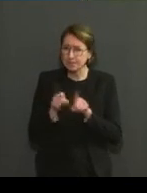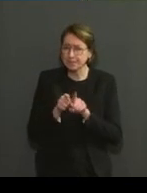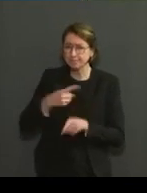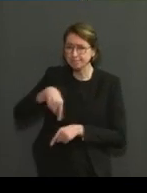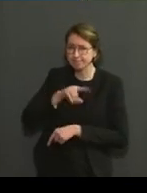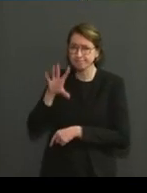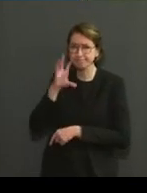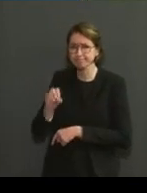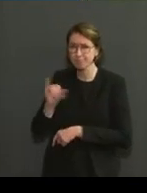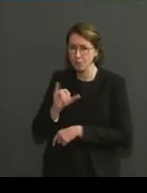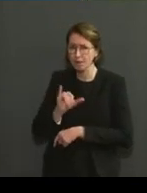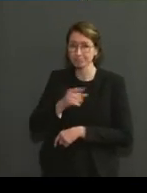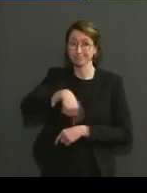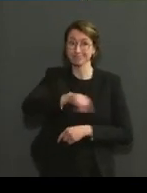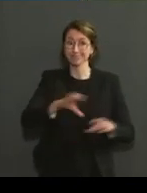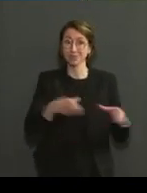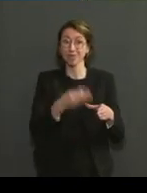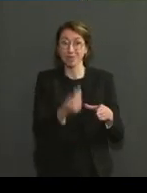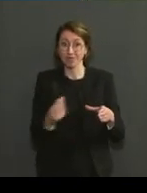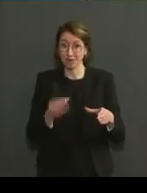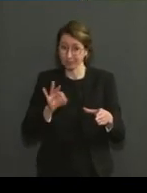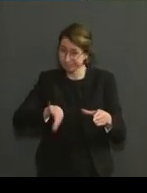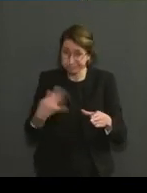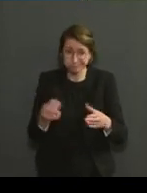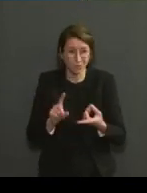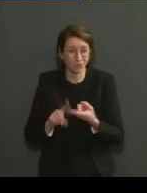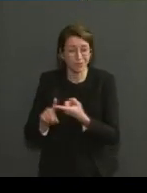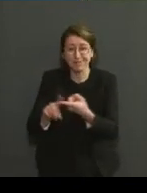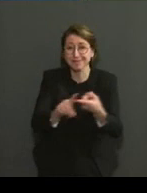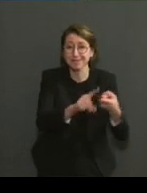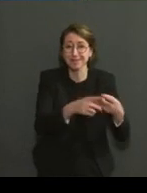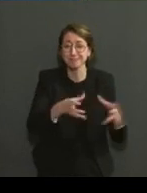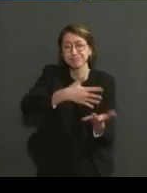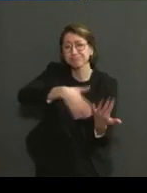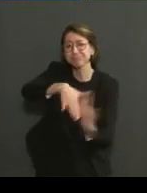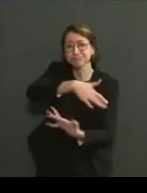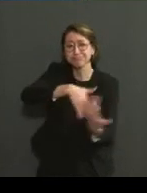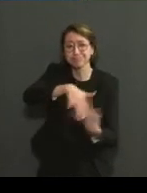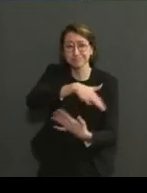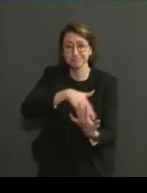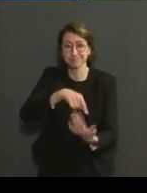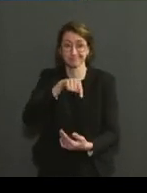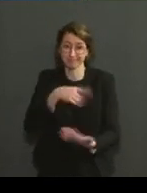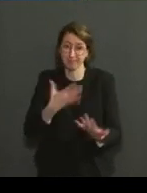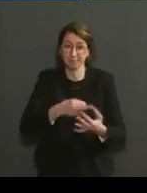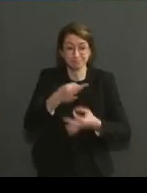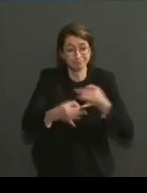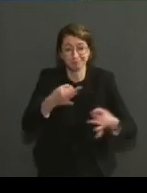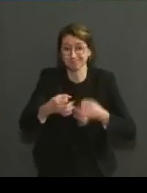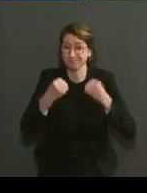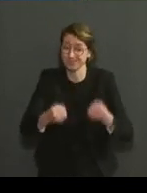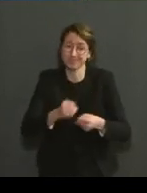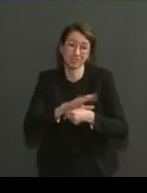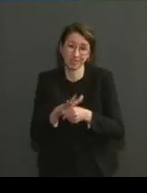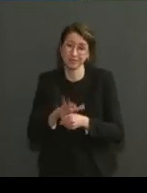de contacts et que ceci peut jouer un rôle dans la transmission. On sait aussi que les enfants